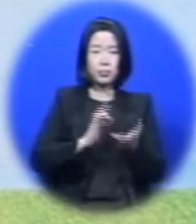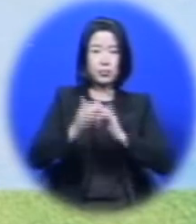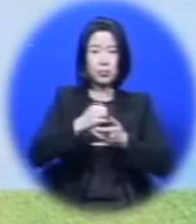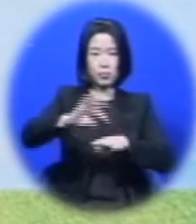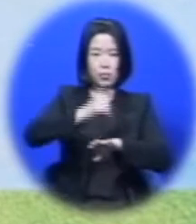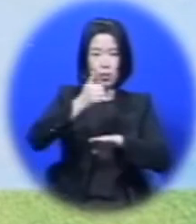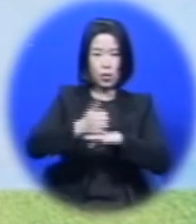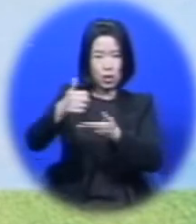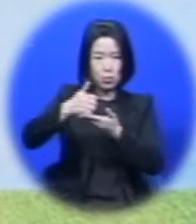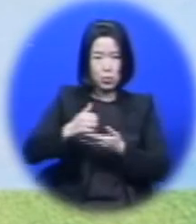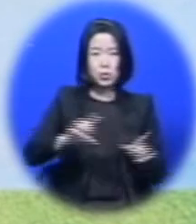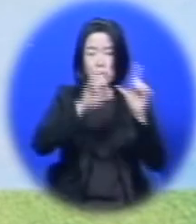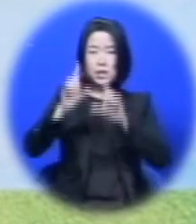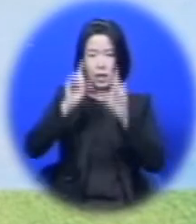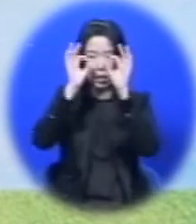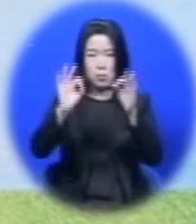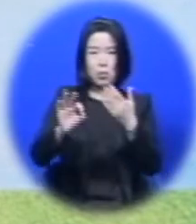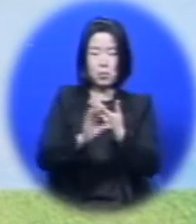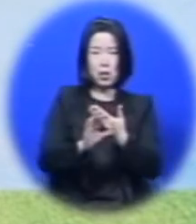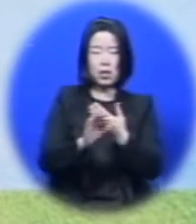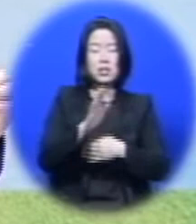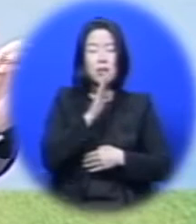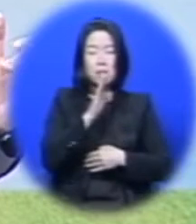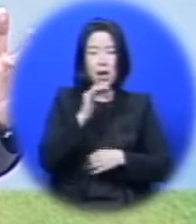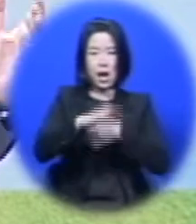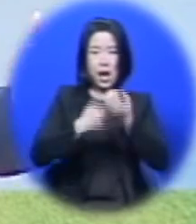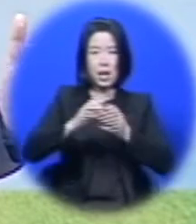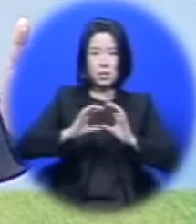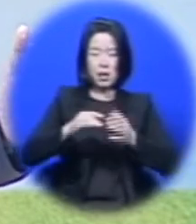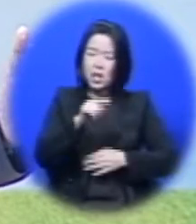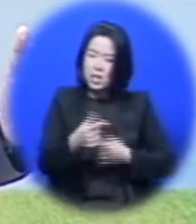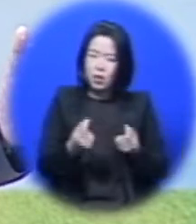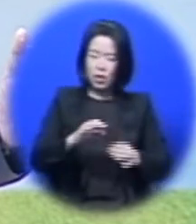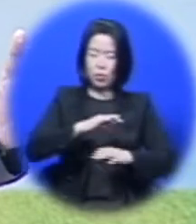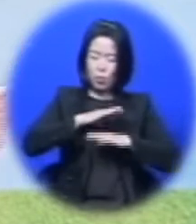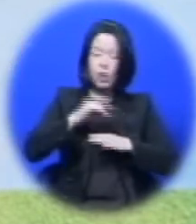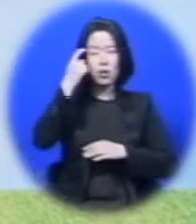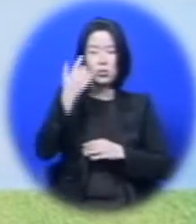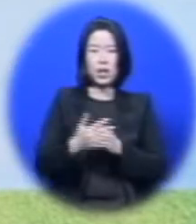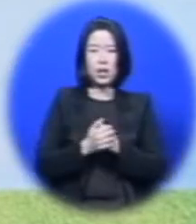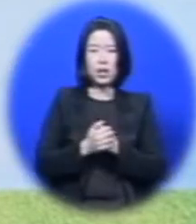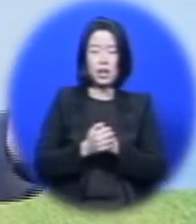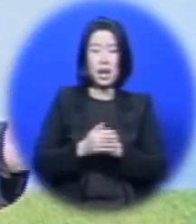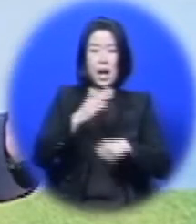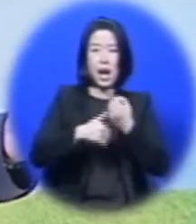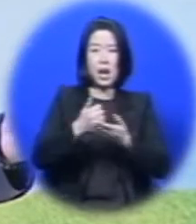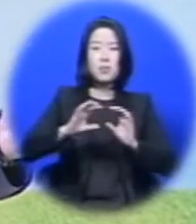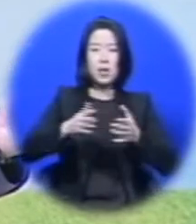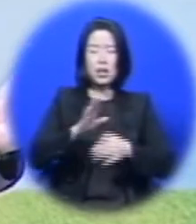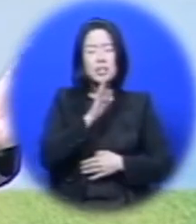예수님을 왕으로 모시고 살아보면 비로소 하나님의 나라가 이렇게 놀랐구나. 하나님의 나라는 진짜